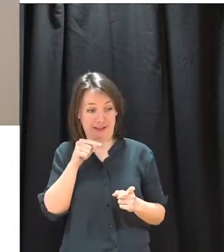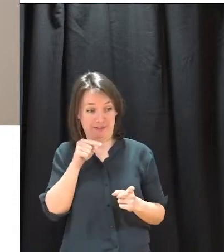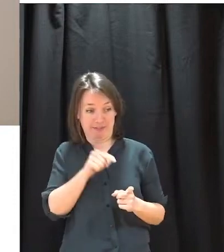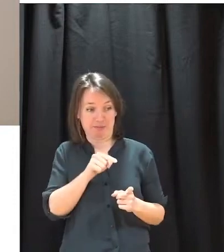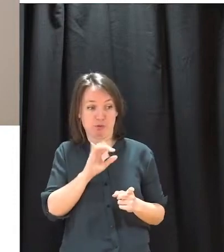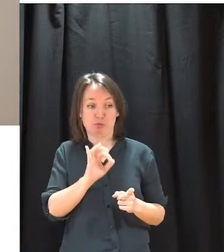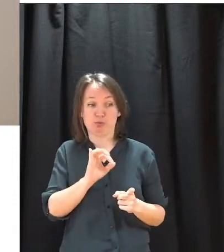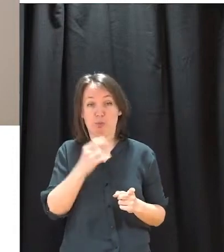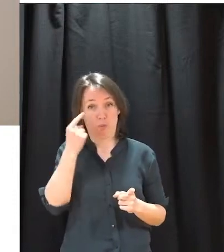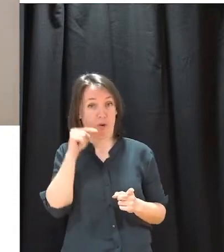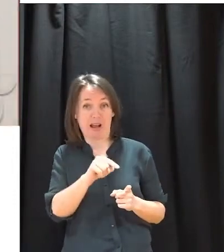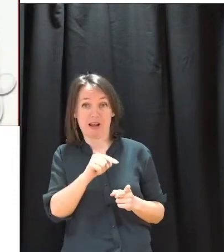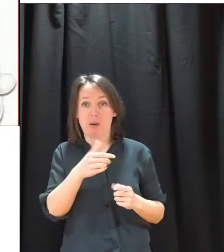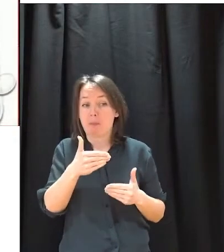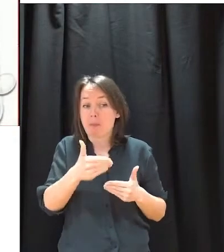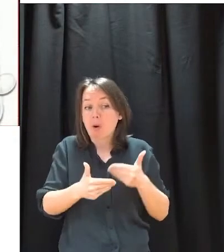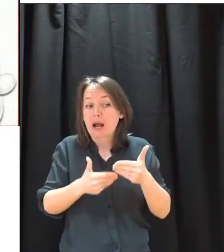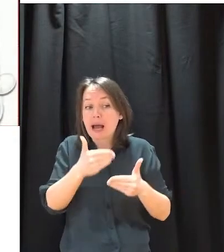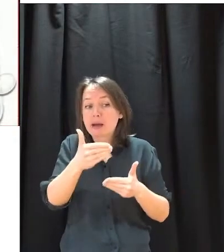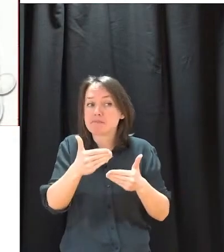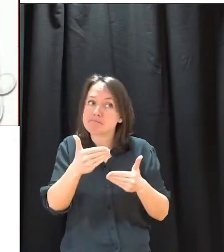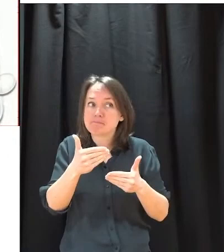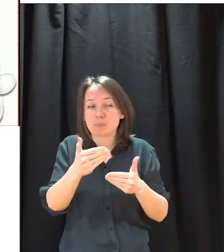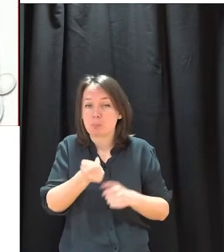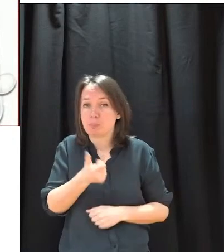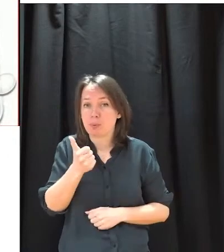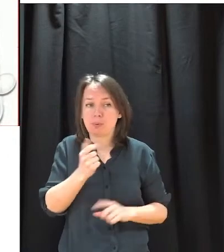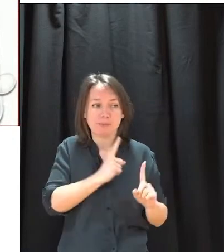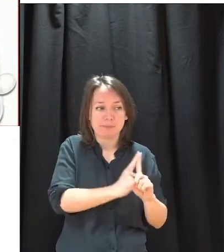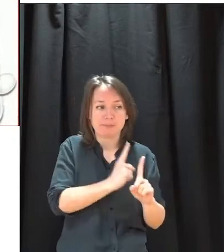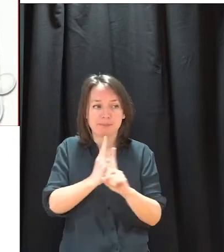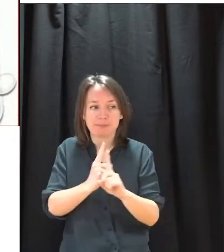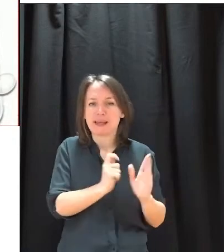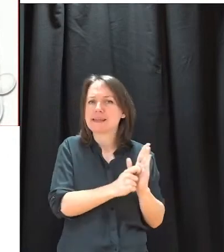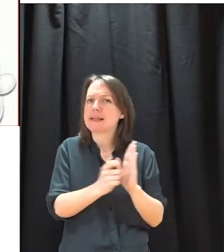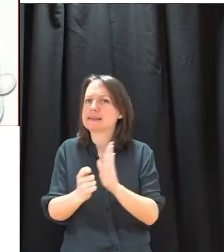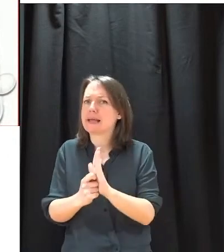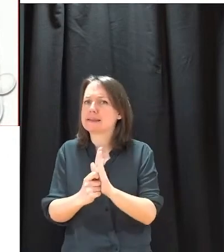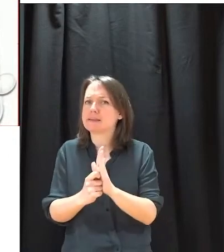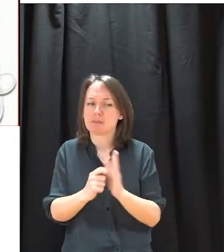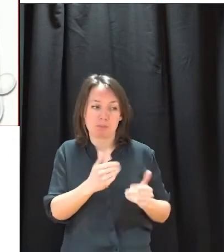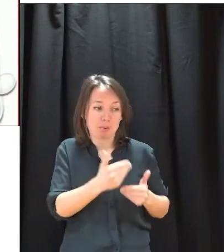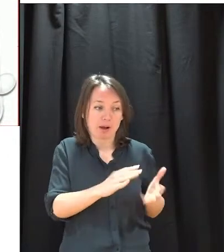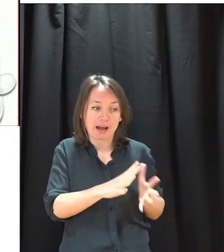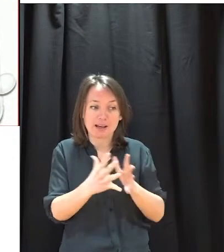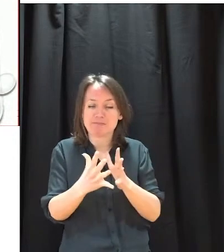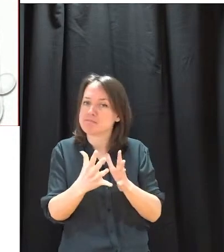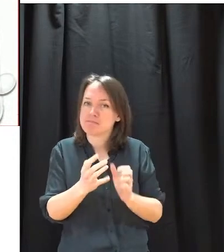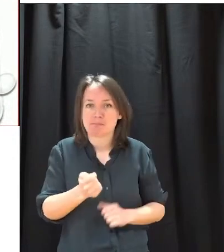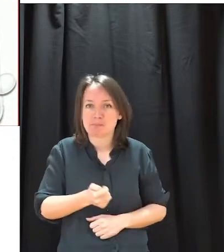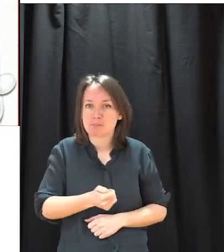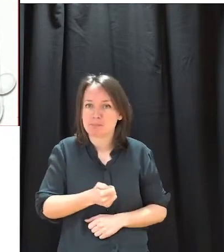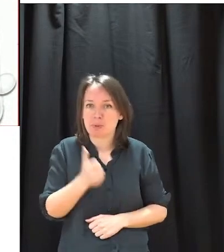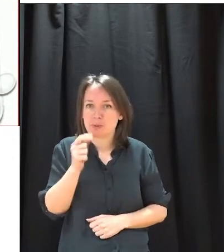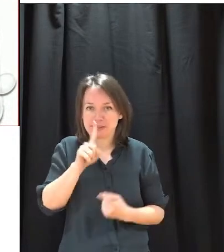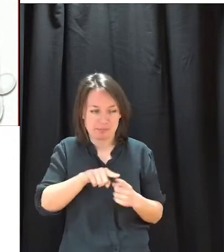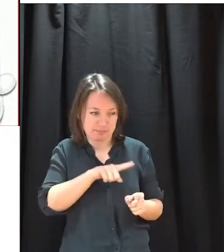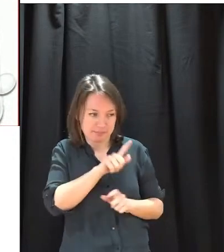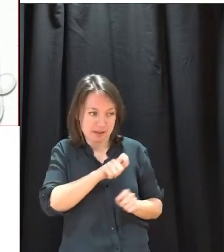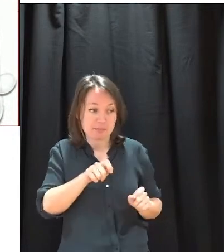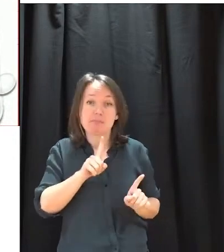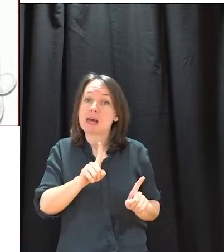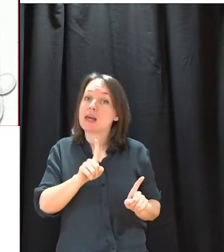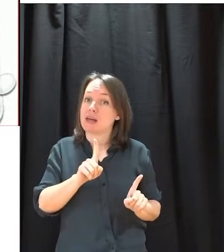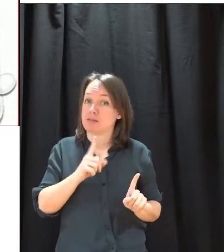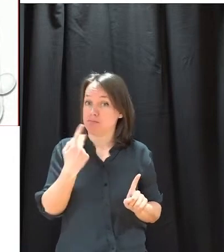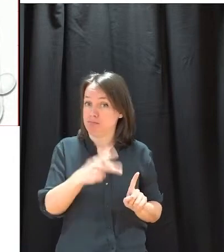progrès en ce qui la concerne entre les 2 sessions où je l'ai vue, mais elle avait fait tellement de progrès ailleurs, puisqu'elle a eu un mode de scolarité qui a